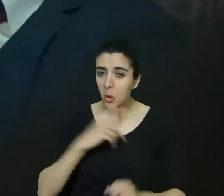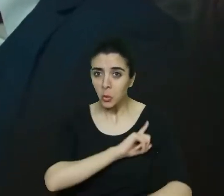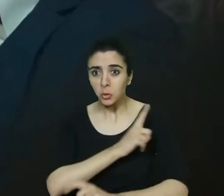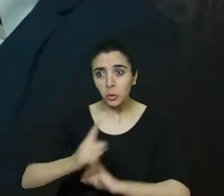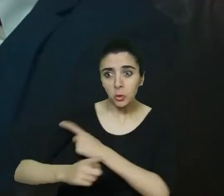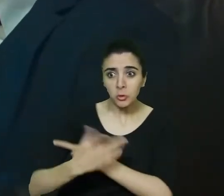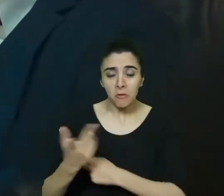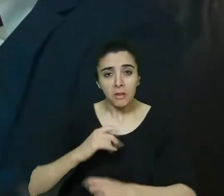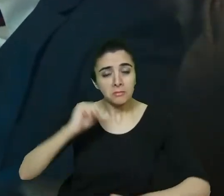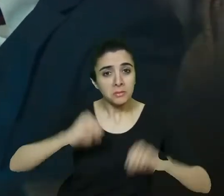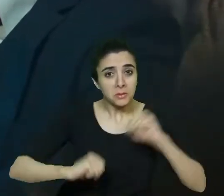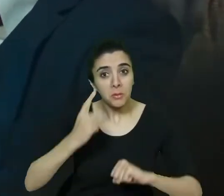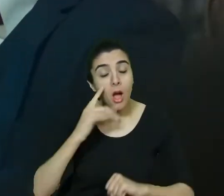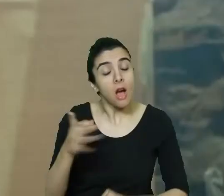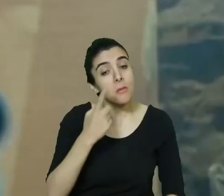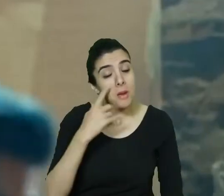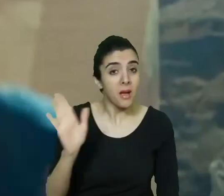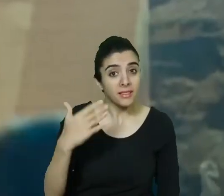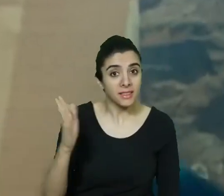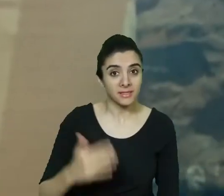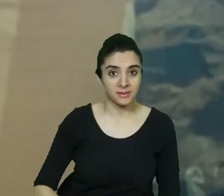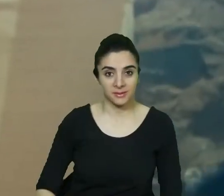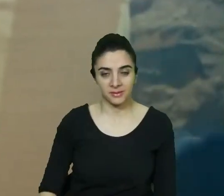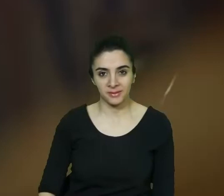Hadi bakalım Alaaddin. Göster yüzünü. Hadi